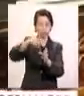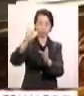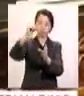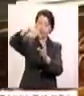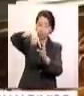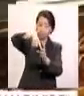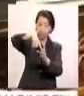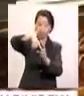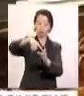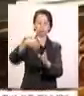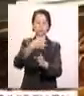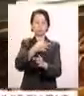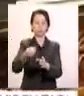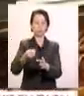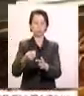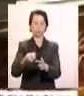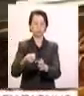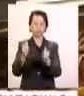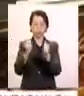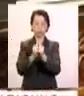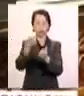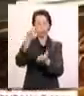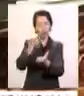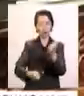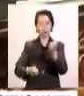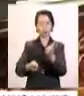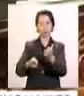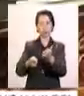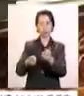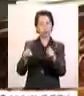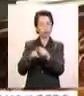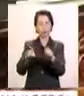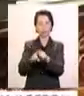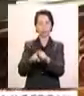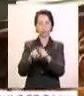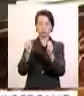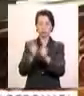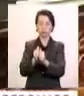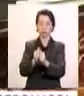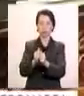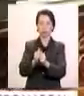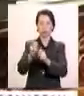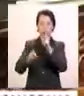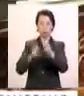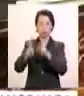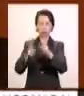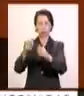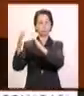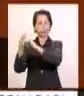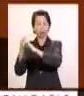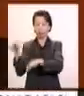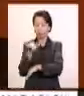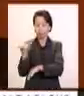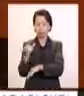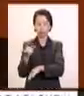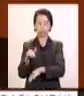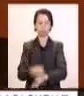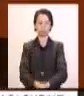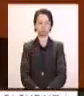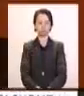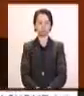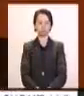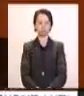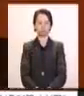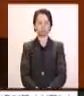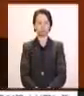dan juga barangan dengan harga yang sama dengan penduduk di bandar.